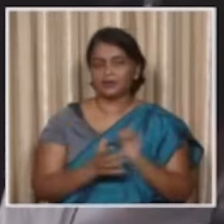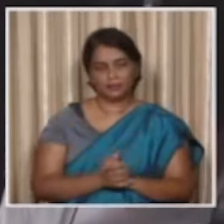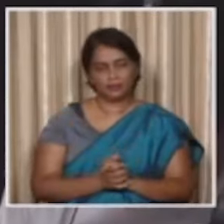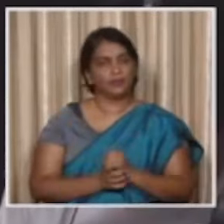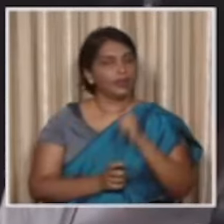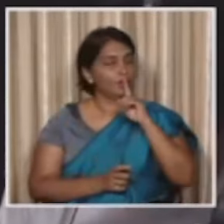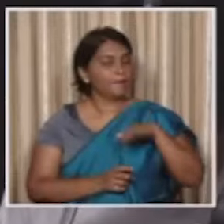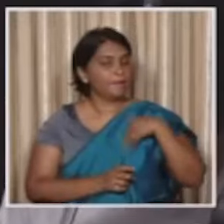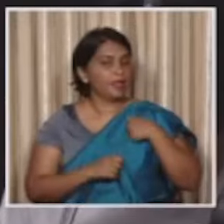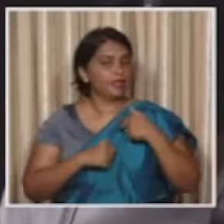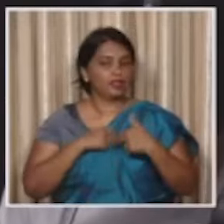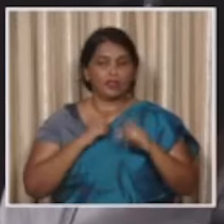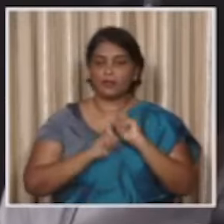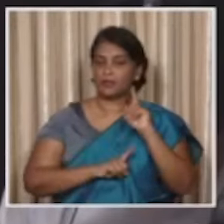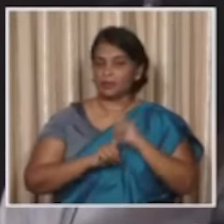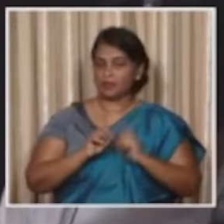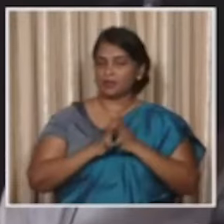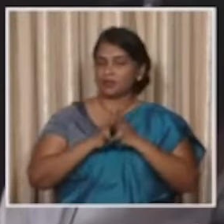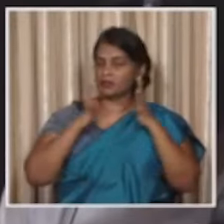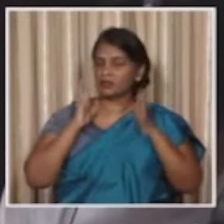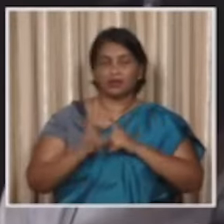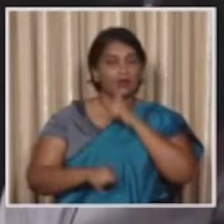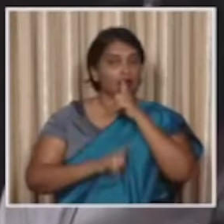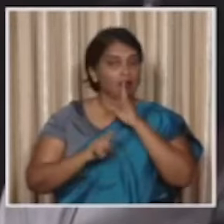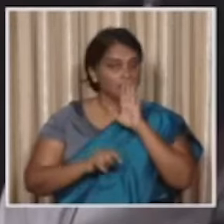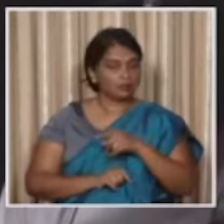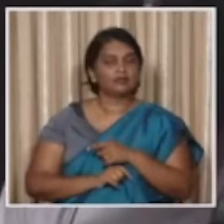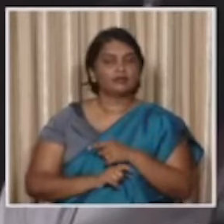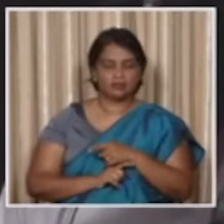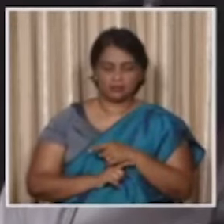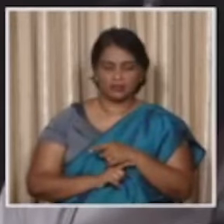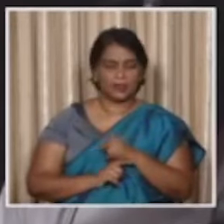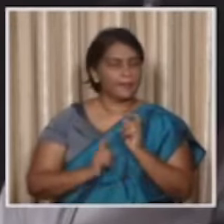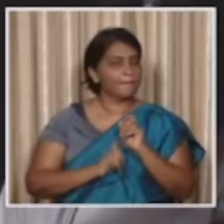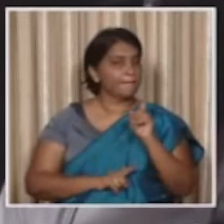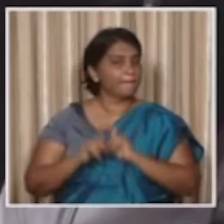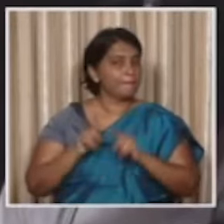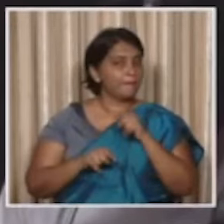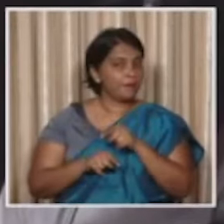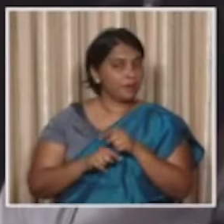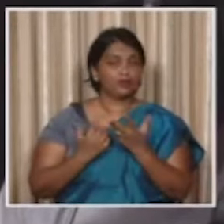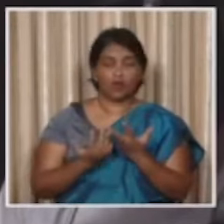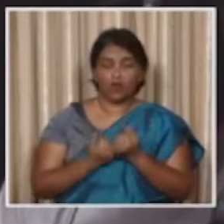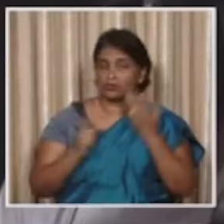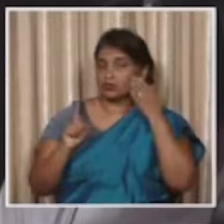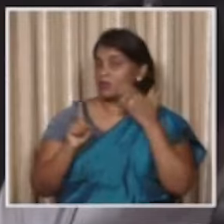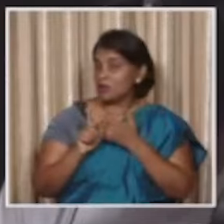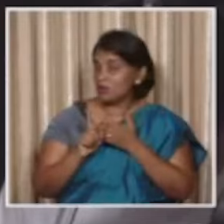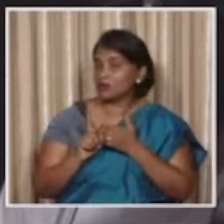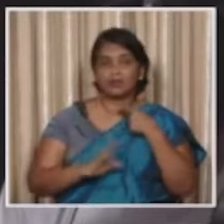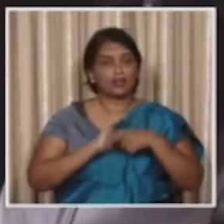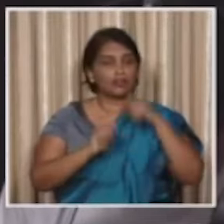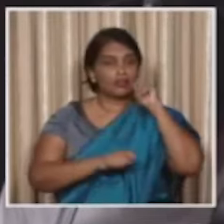ඒකට ප්‍රධාන හේතුව තමයි පාර්ලිමේන්තුවේ ගොඩාක් දෙනෙක් කතා කරන්නේ මේ පාර්ලිමේන්තුවට අවශ්‍ය දේවත්